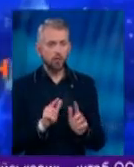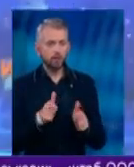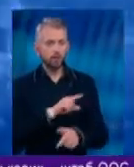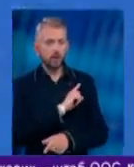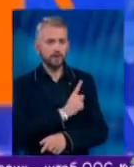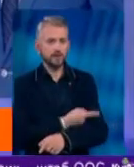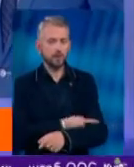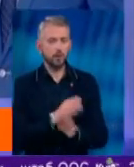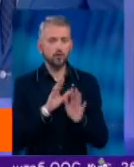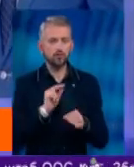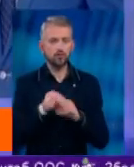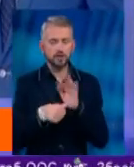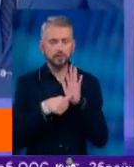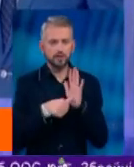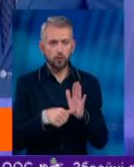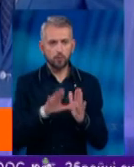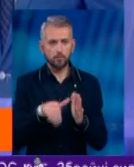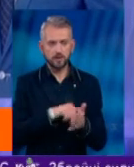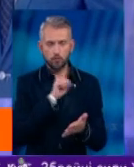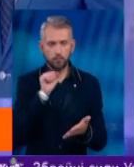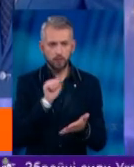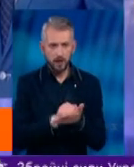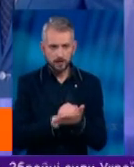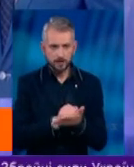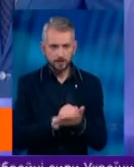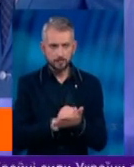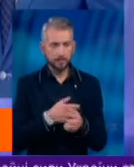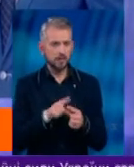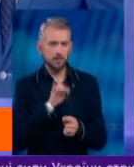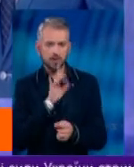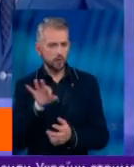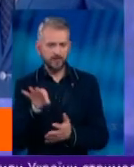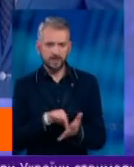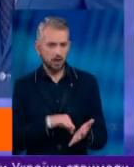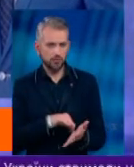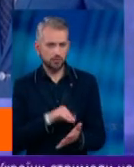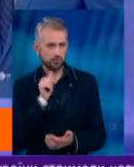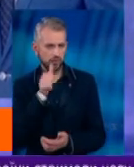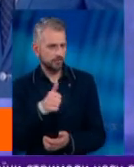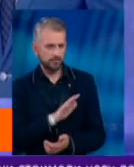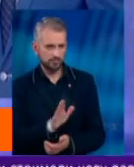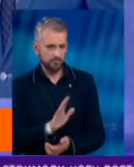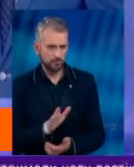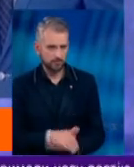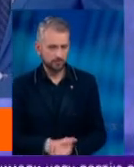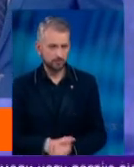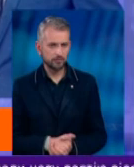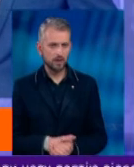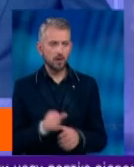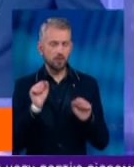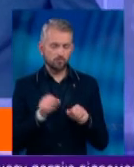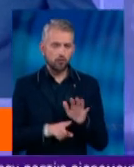силу тільки через півроку після його публікації, тобто це не буде відразу того ж дня, можна